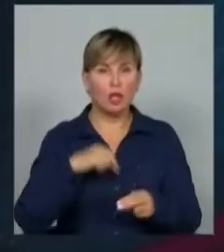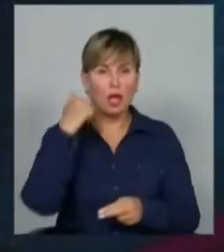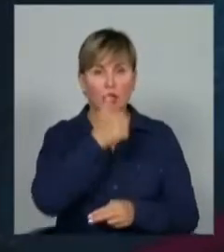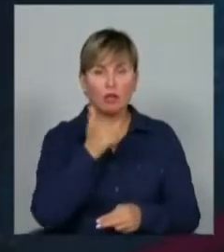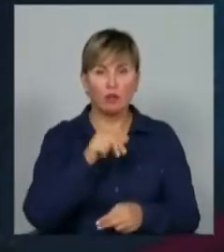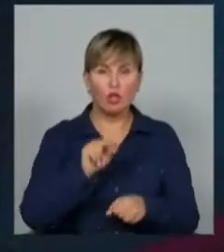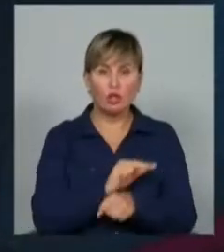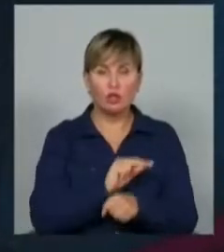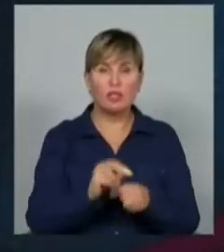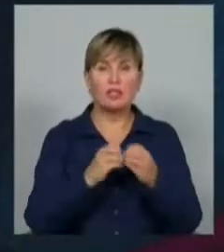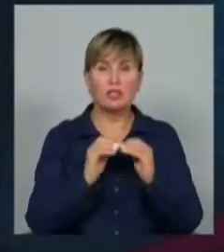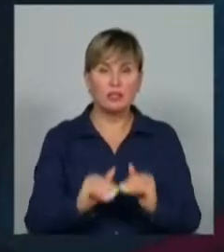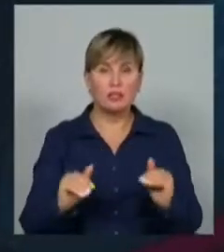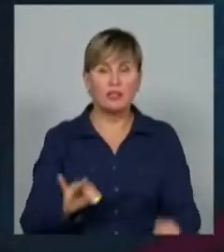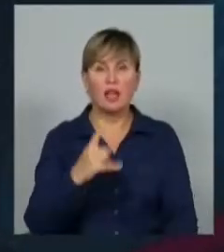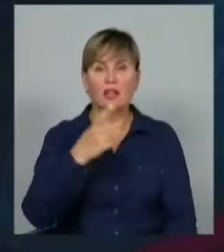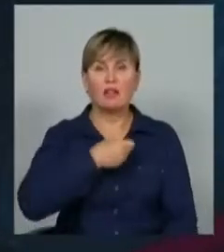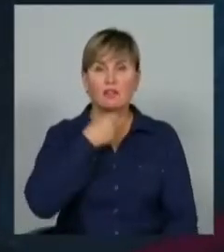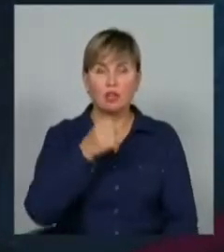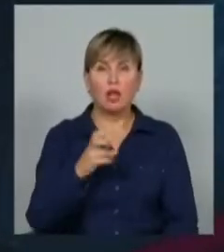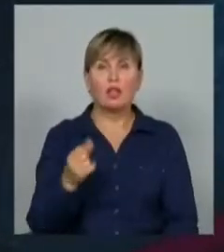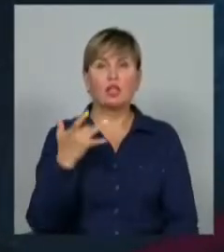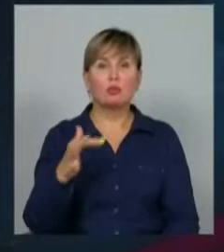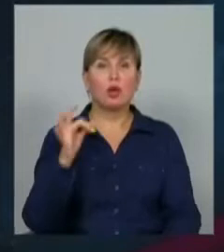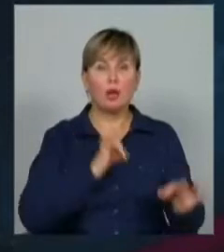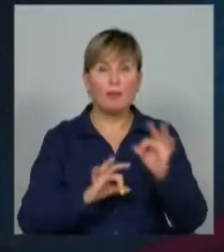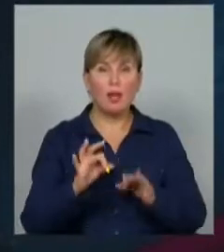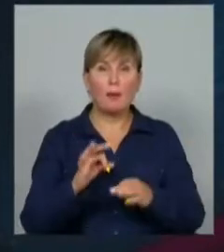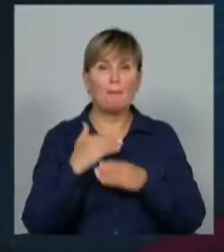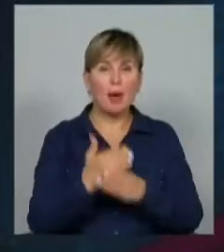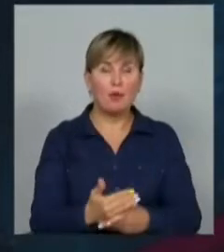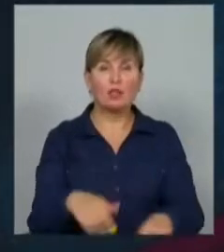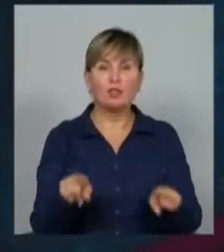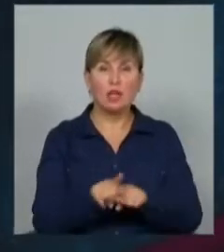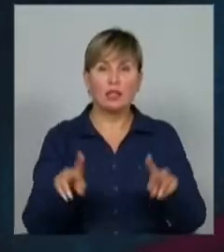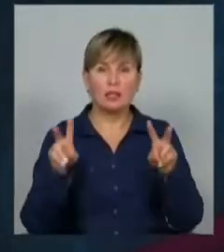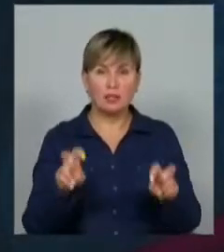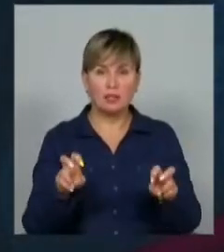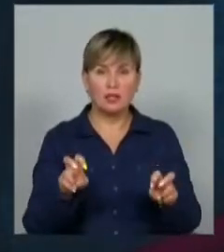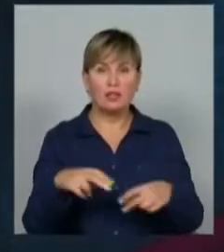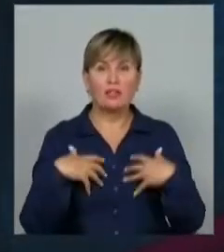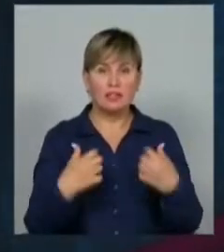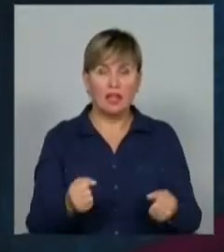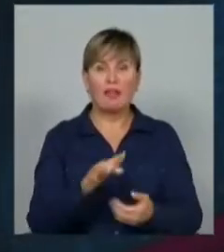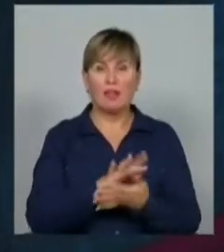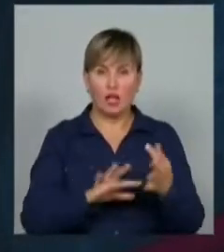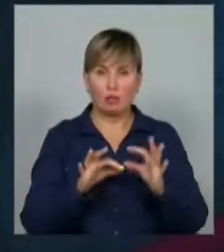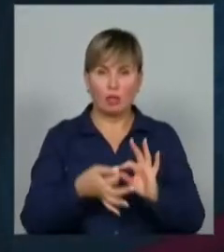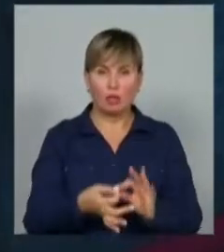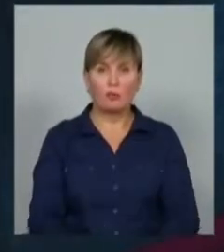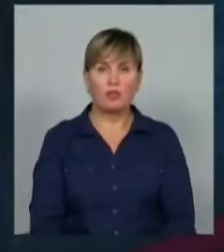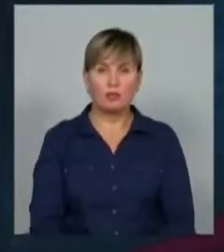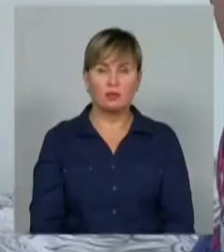лечения смогут 10 детей и один взрослый. Насколько медикамент поможет людям с таким диагнозом в исцелении, выясняла Айдана